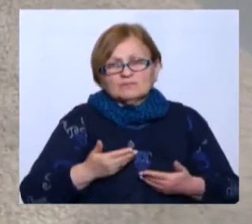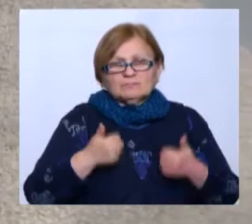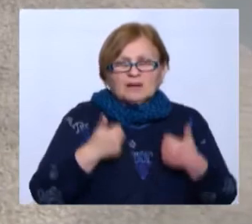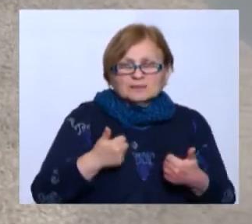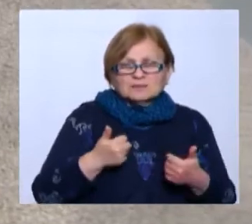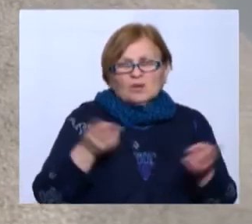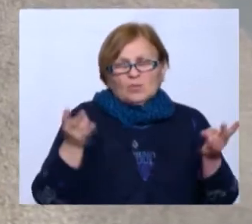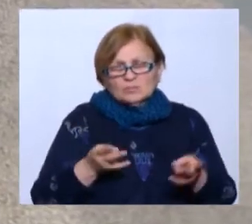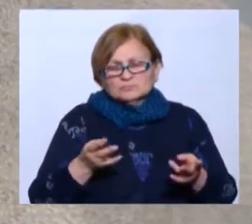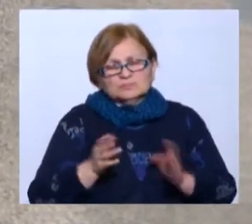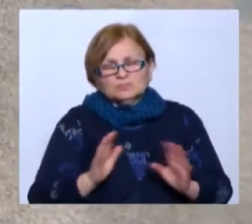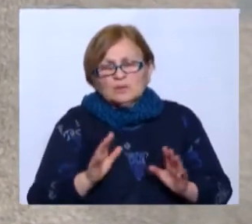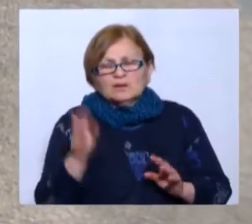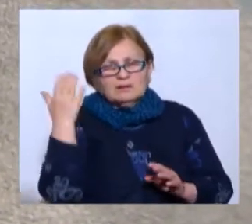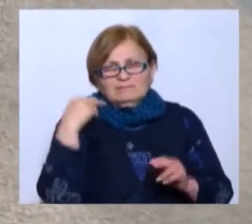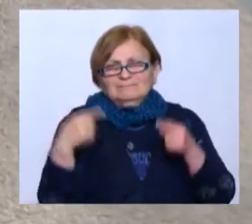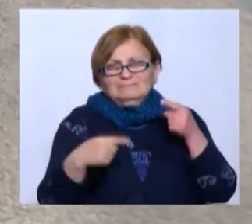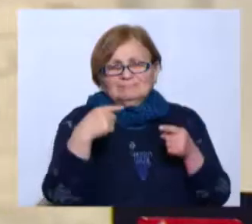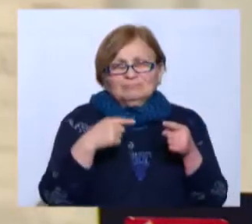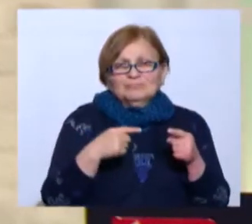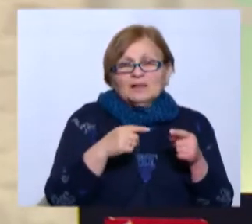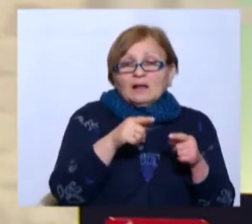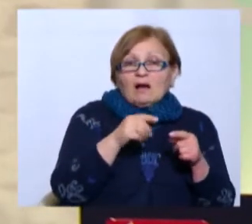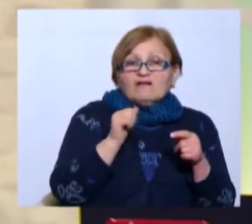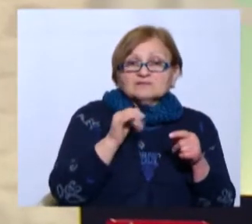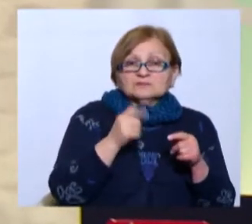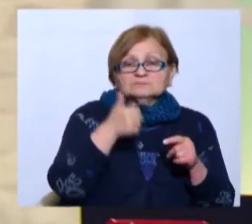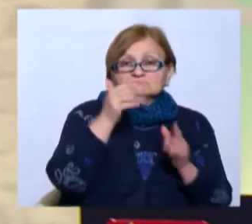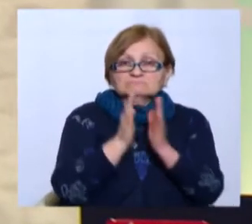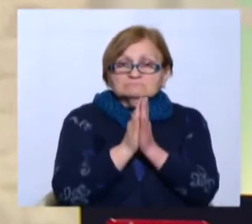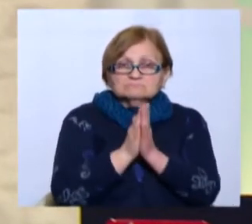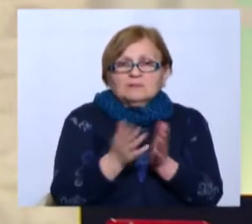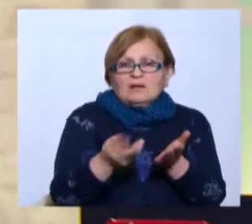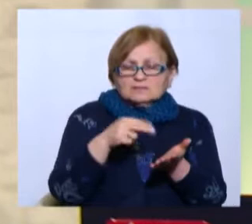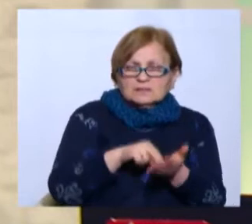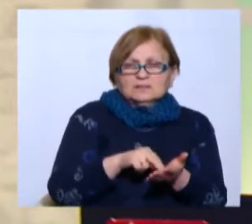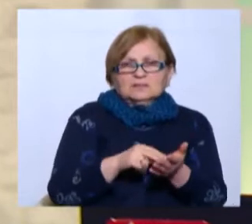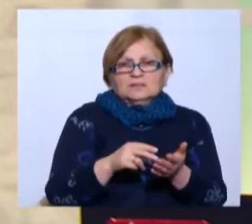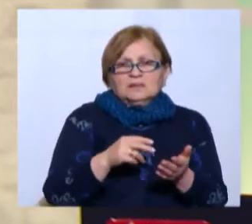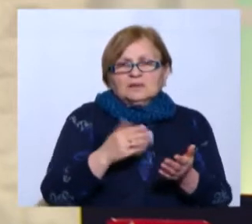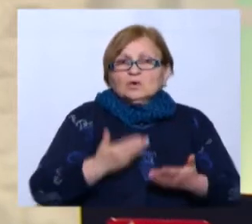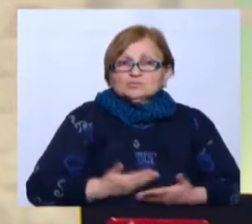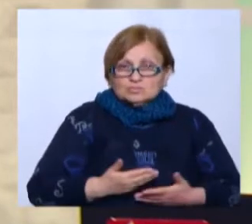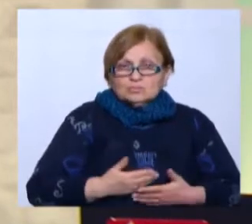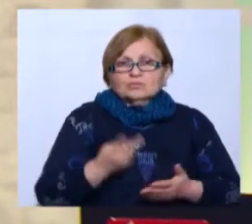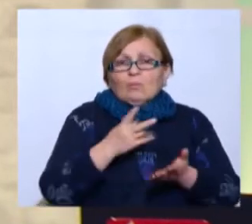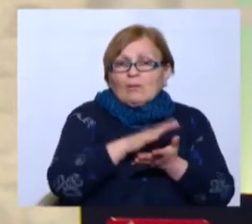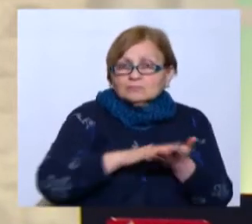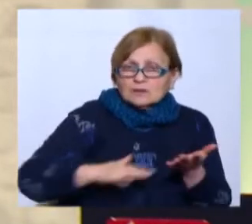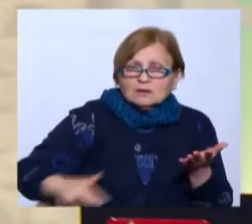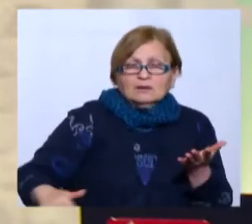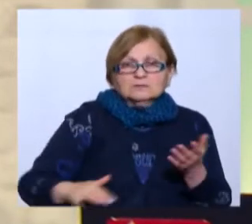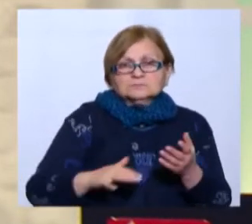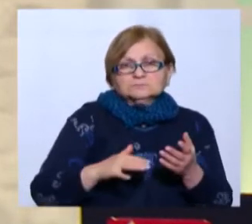გახსოვთ რითი იწყებს ავთანდილი? ჯერ შეაგონებს, თხოვს, რომ ადგეს, რომ ცხოვრებას აქვს აზრი